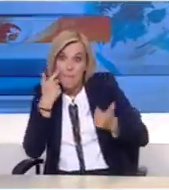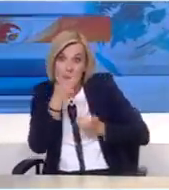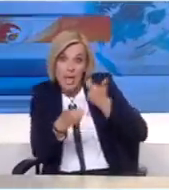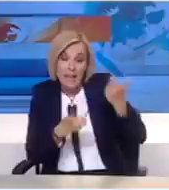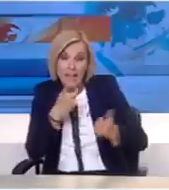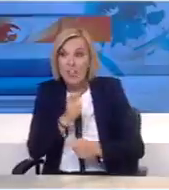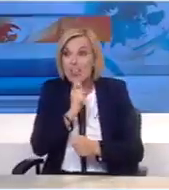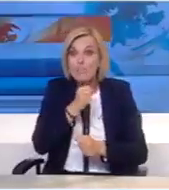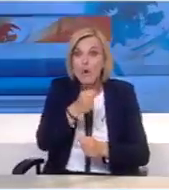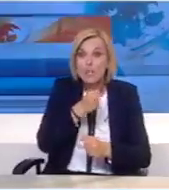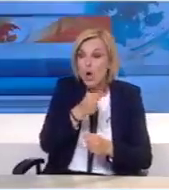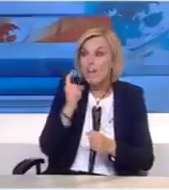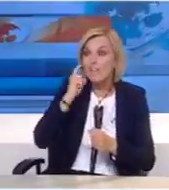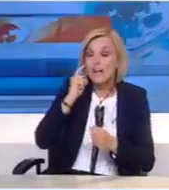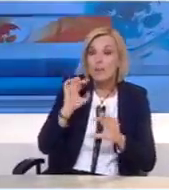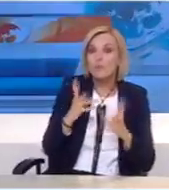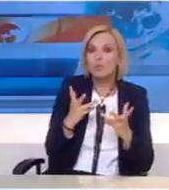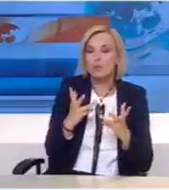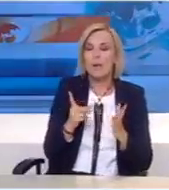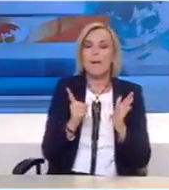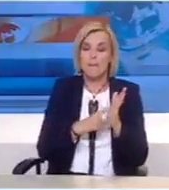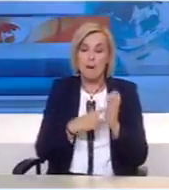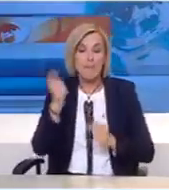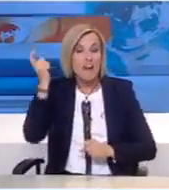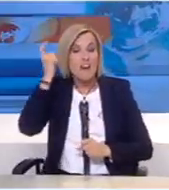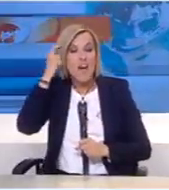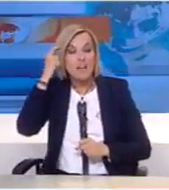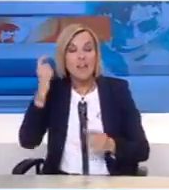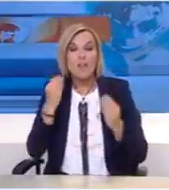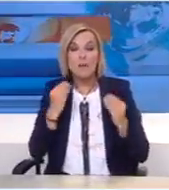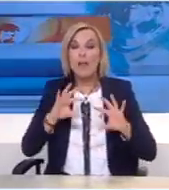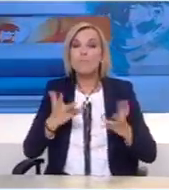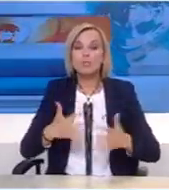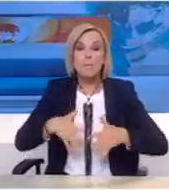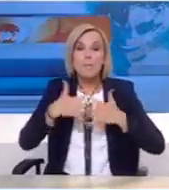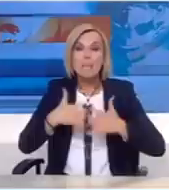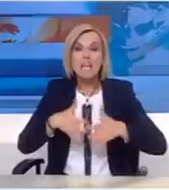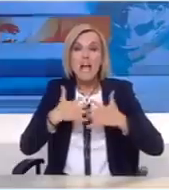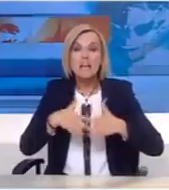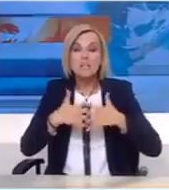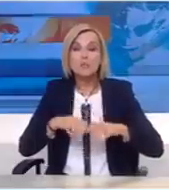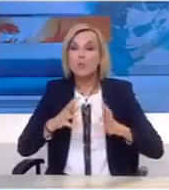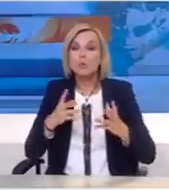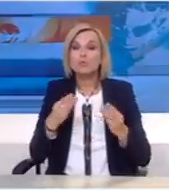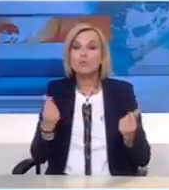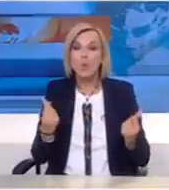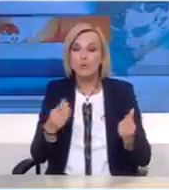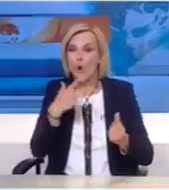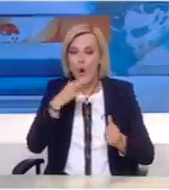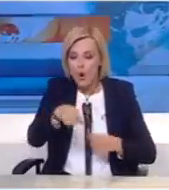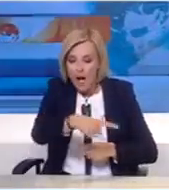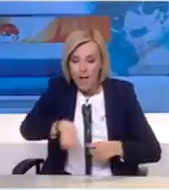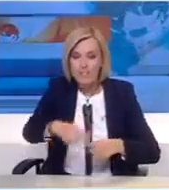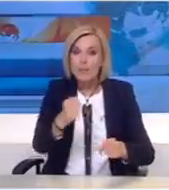να κατανοήσουμε το μηχανισμό με τον οποίο συμβαίνει και είναι κατά κανόνα και πάντοτε ο ίδιος. Έχει αμελήσει κάποιος είτε